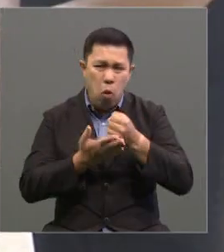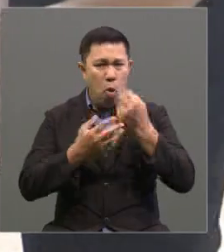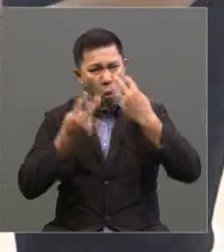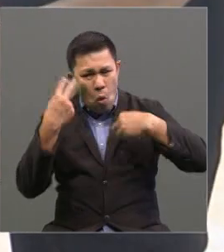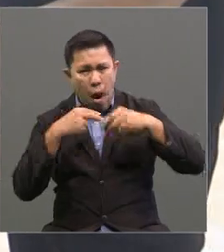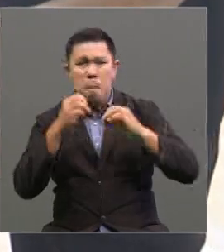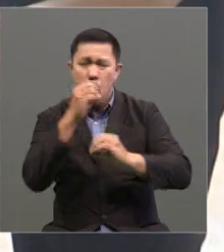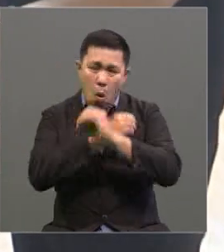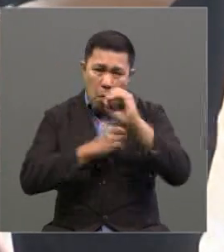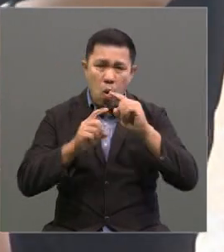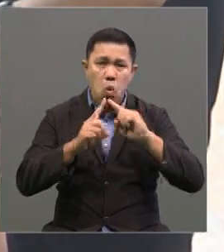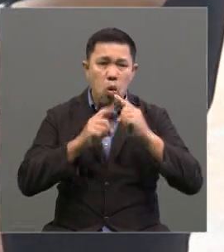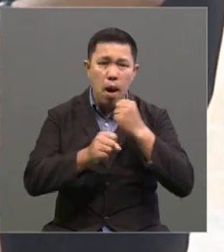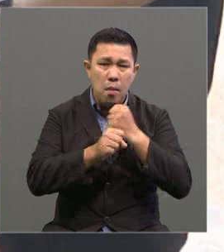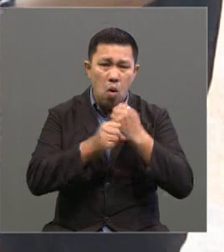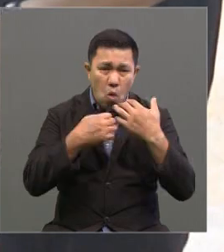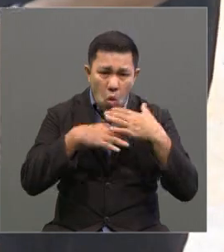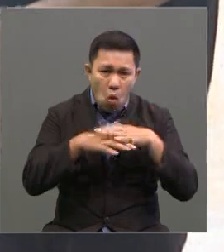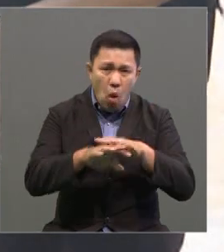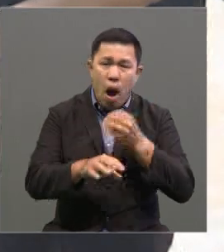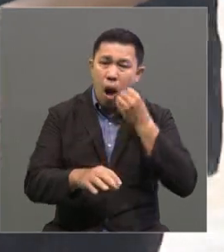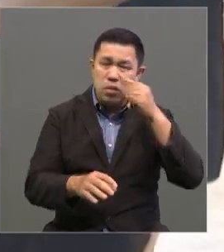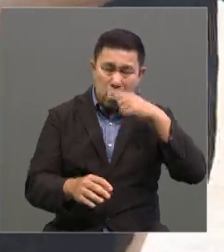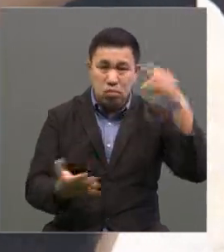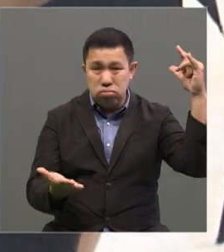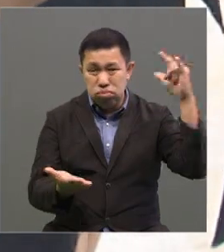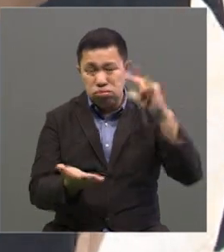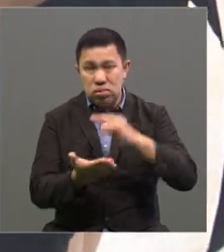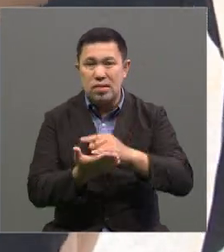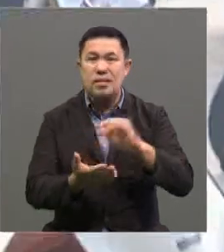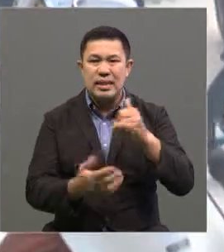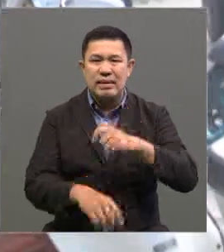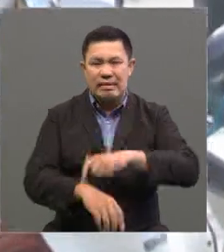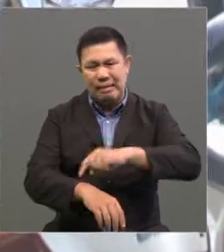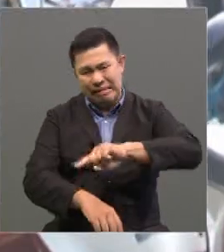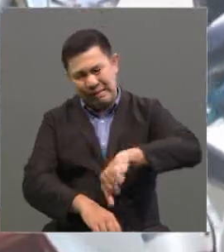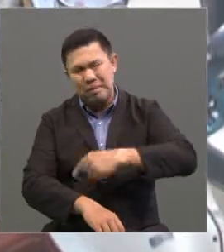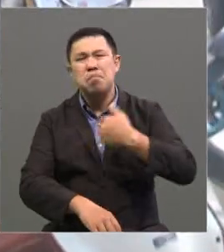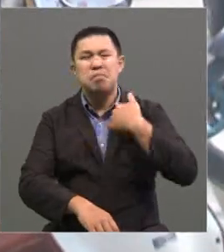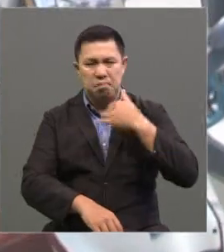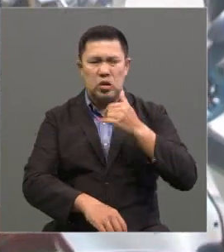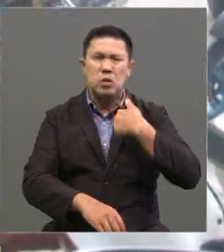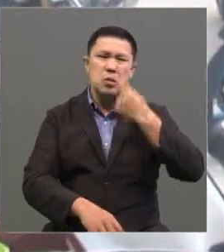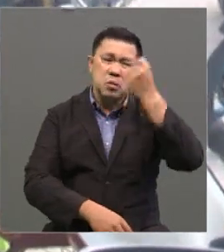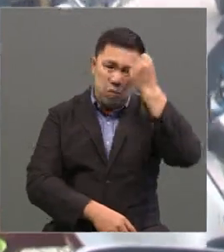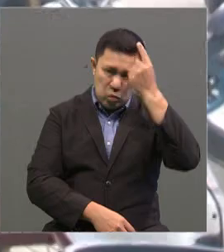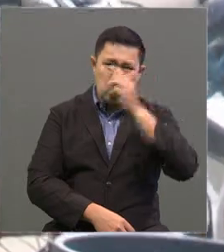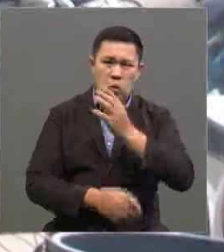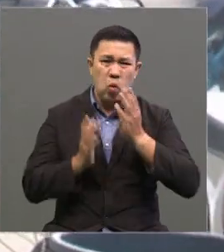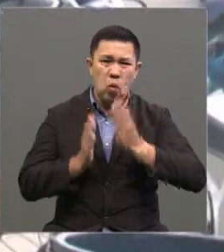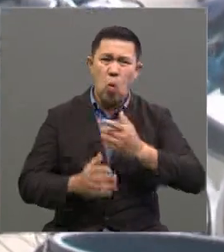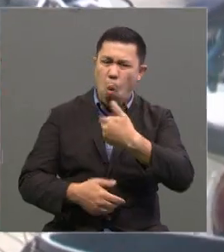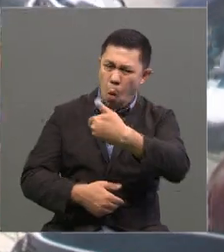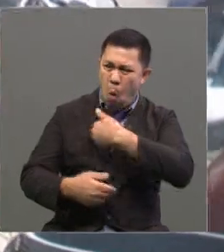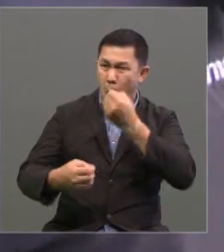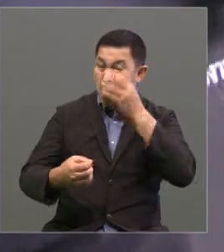ความปลอดภัยการติดต่อประสานงานเพื่อให้ได้เดินทางกลับมาแม้ว่าบางทีอาจจะล่าช้าไปบ้างนะคะแต่ก็เข้าใจเพราะว่าคนที่ข